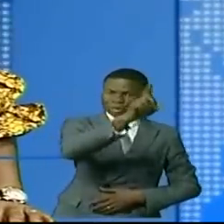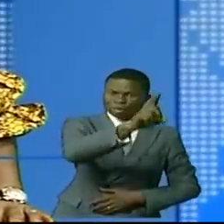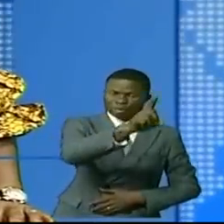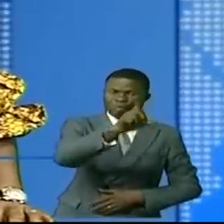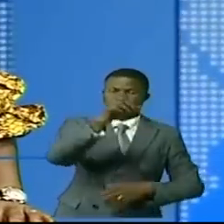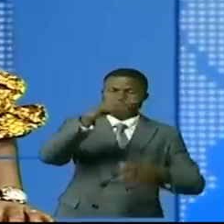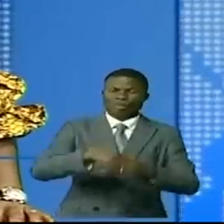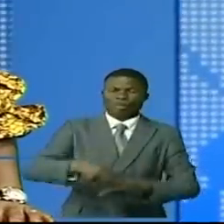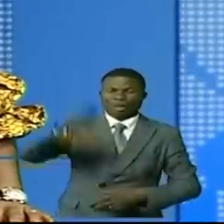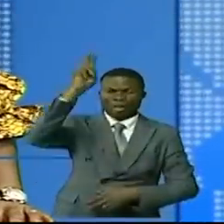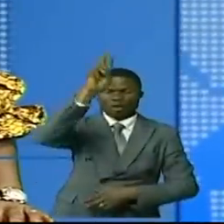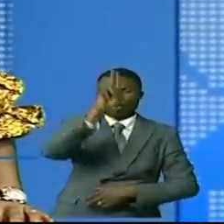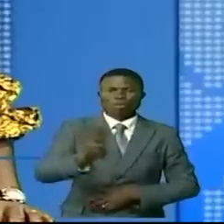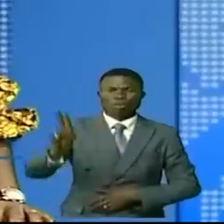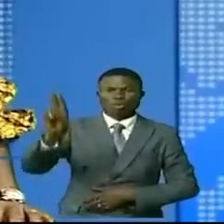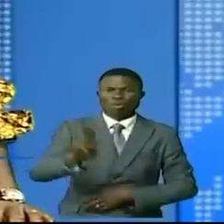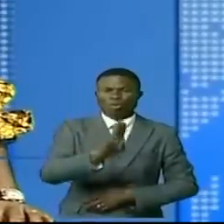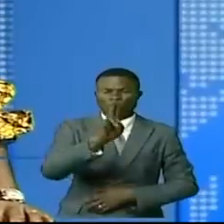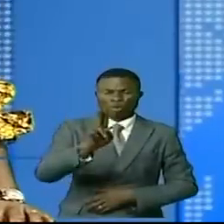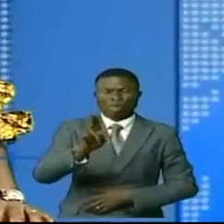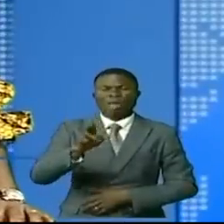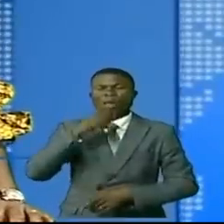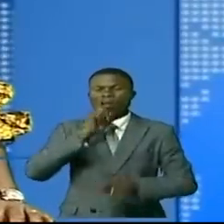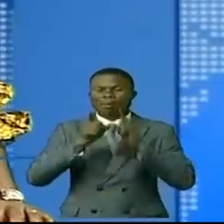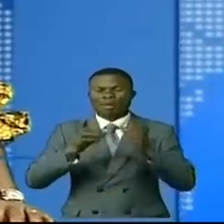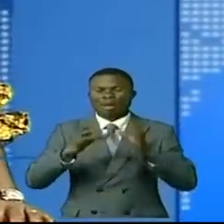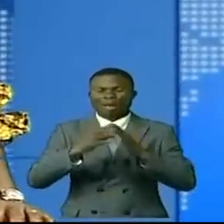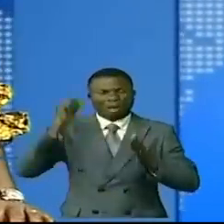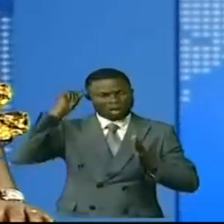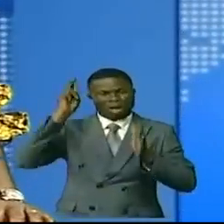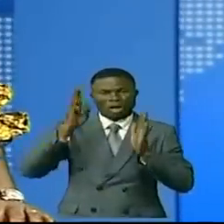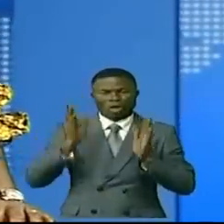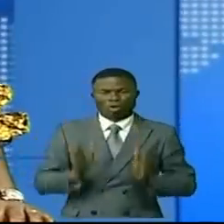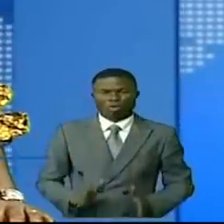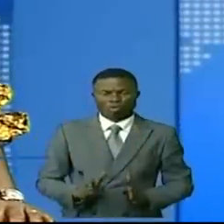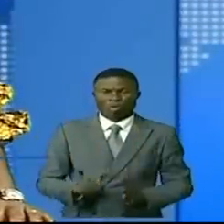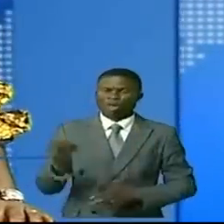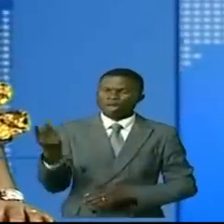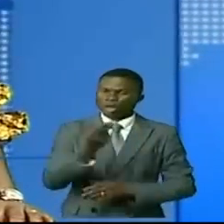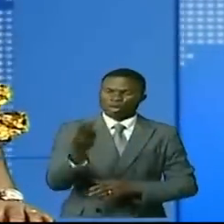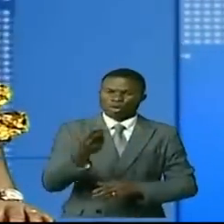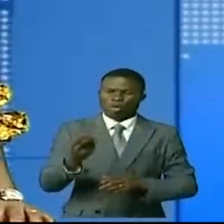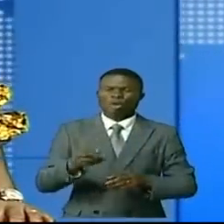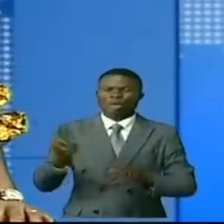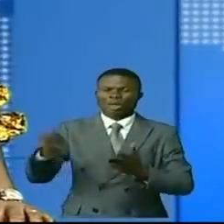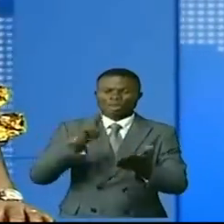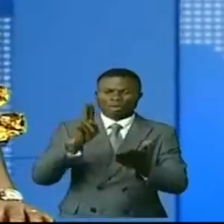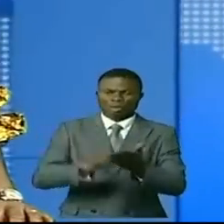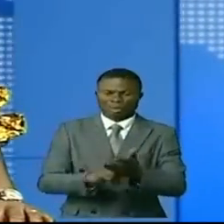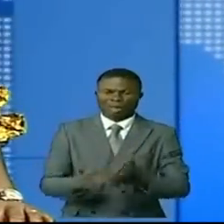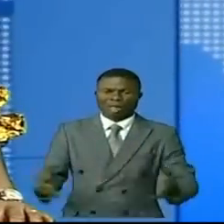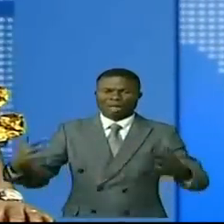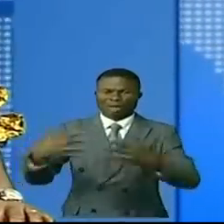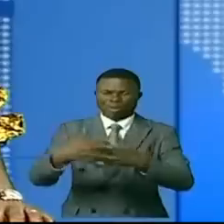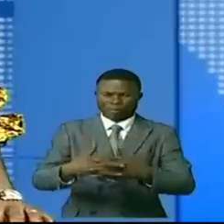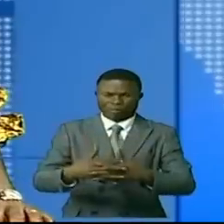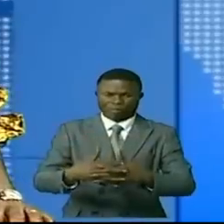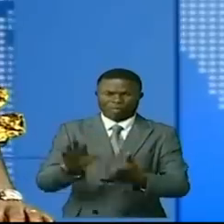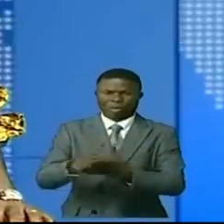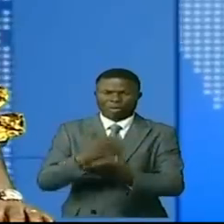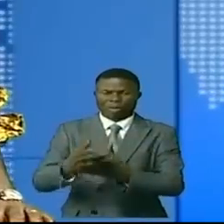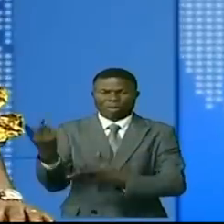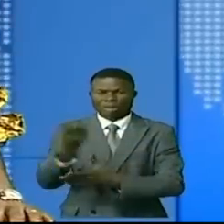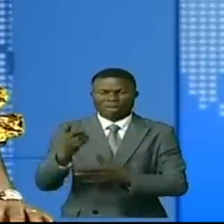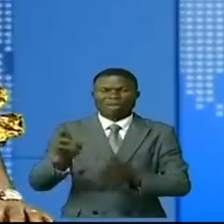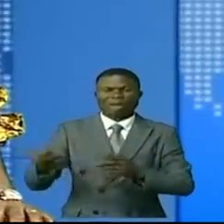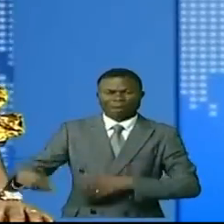les Haut-Ouélé. Après leurs échanges avec le gouverneur, ces derniers ont signé un accord de jumelage entre les deux